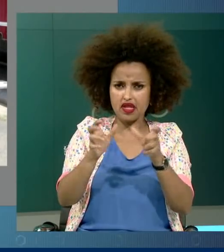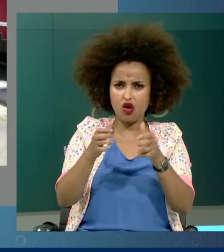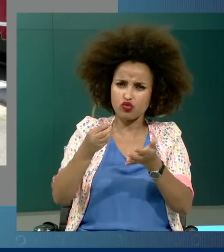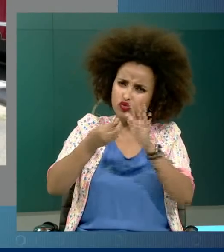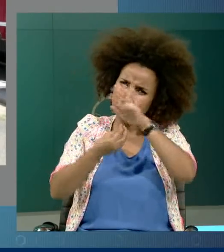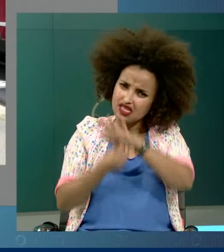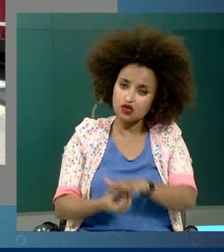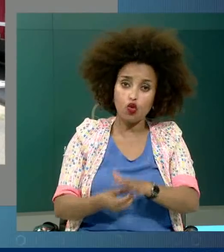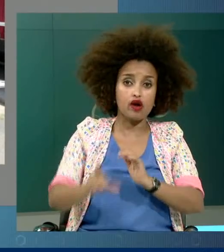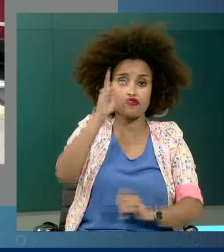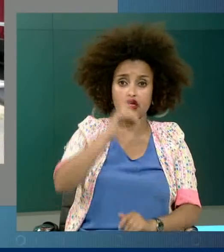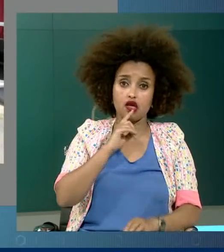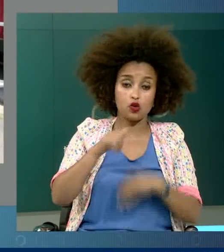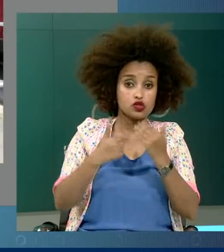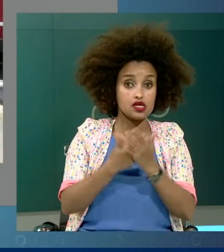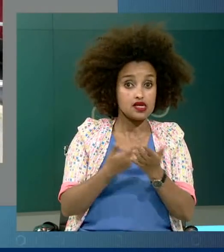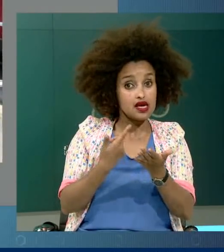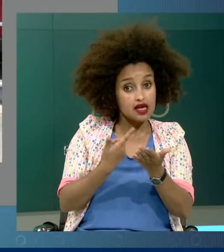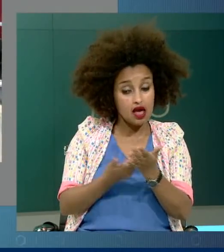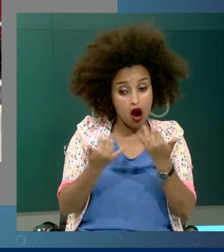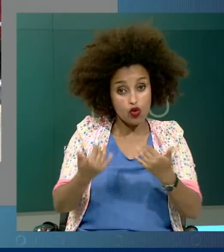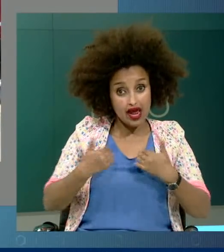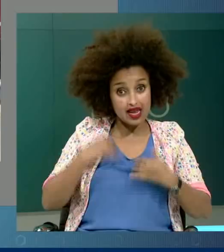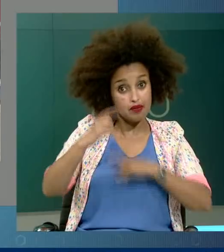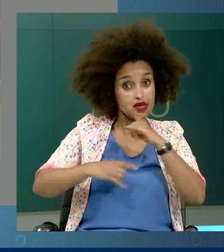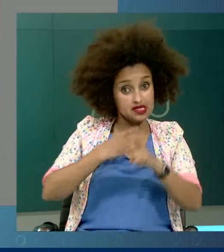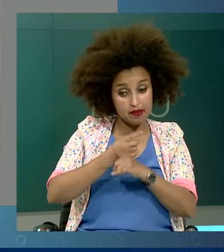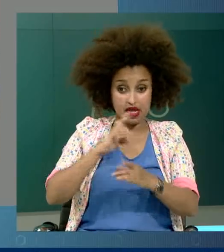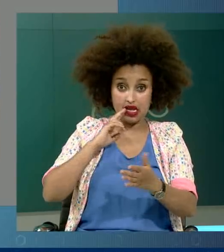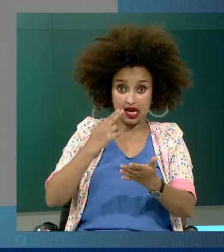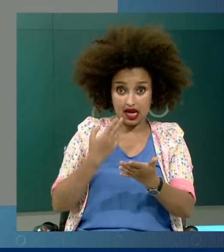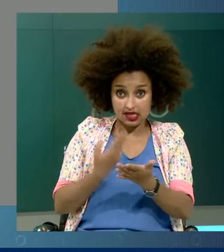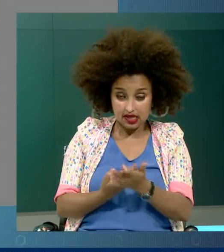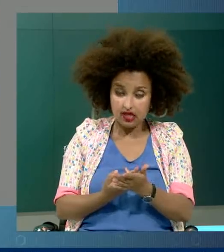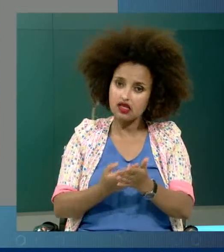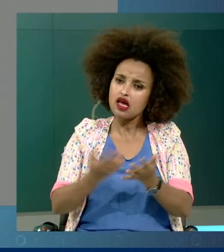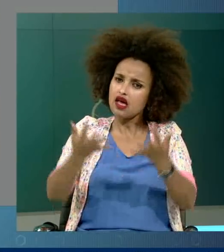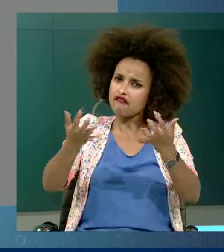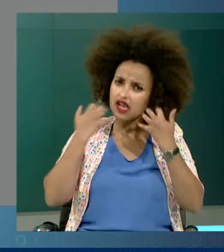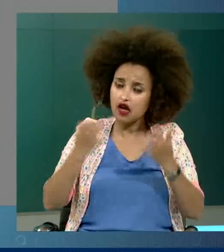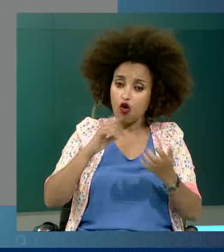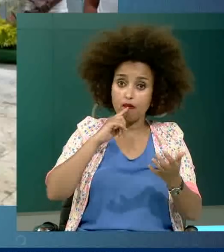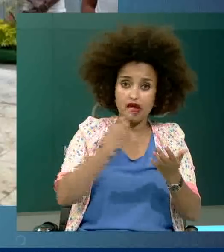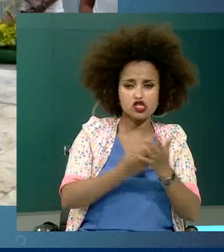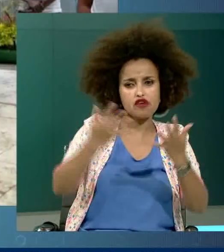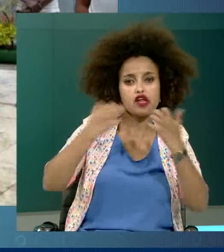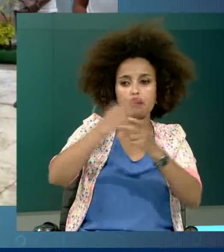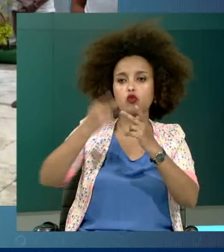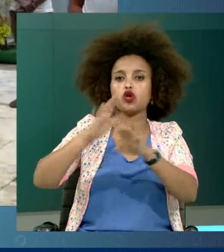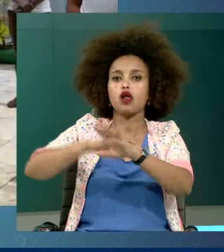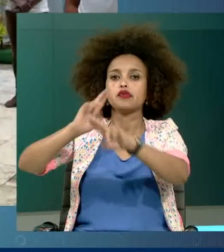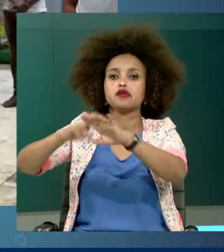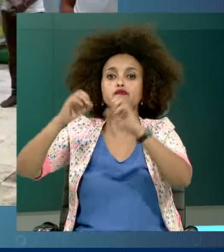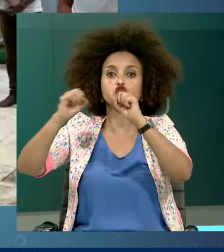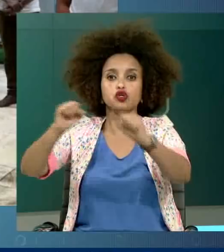ስለሆነ ያለንበት የዚህ የሲቲዝን ጆርናሊዝም ዘመን ስለሆነ ማንም ሰው የፈለገውን መረጃ የፈለገው ቋት ላይ ማስቀመጥ የሚችልበት ዘመን ላይ ስለሆነ